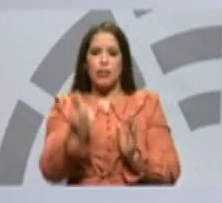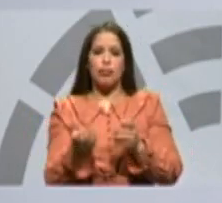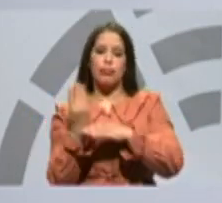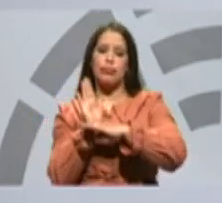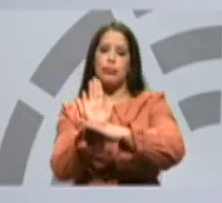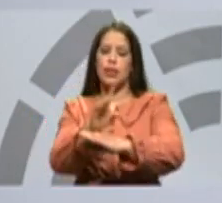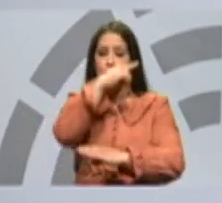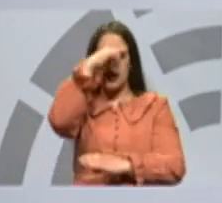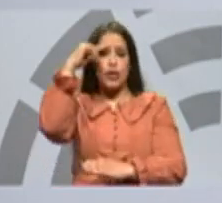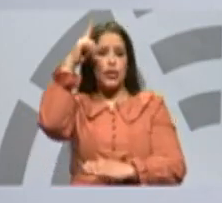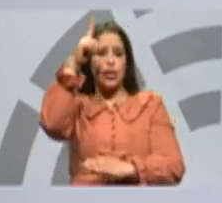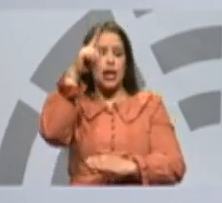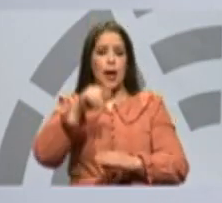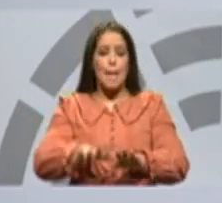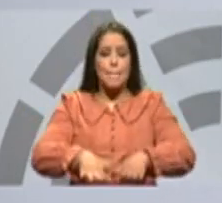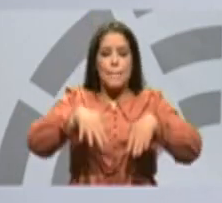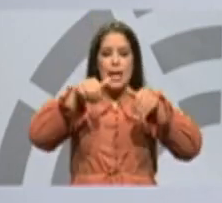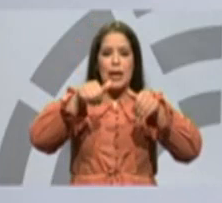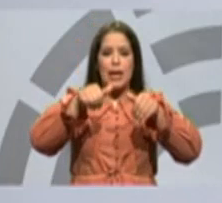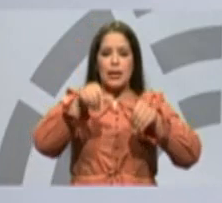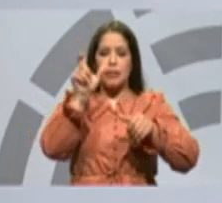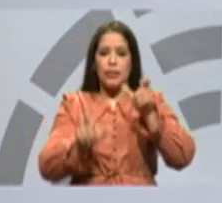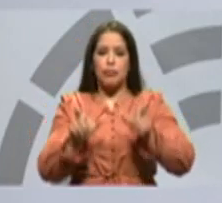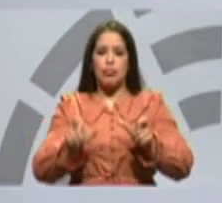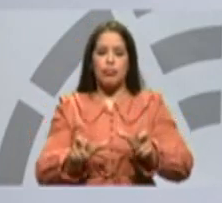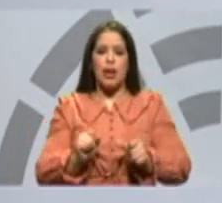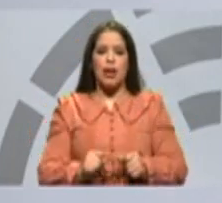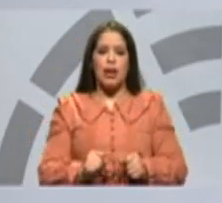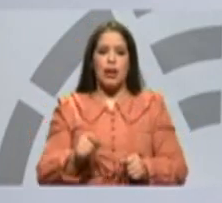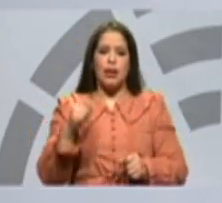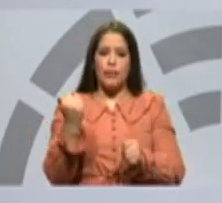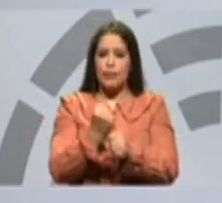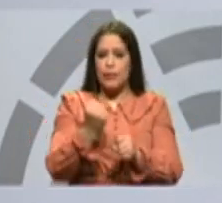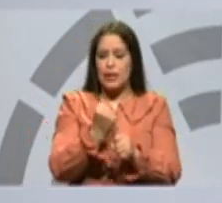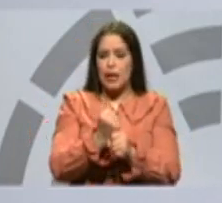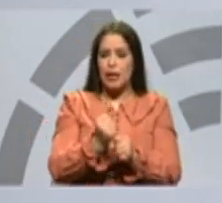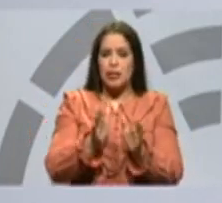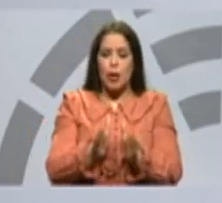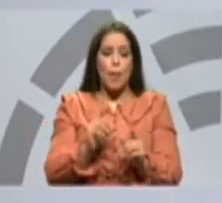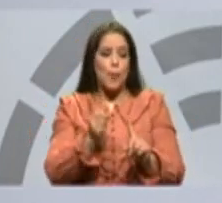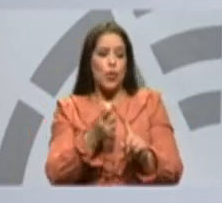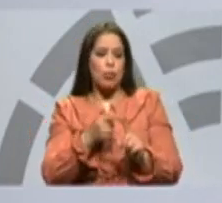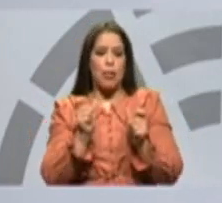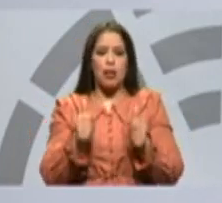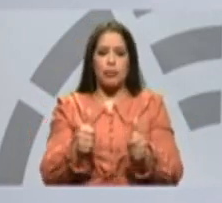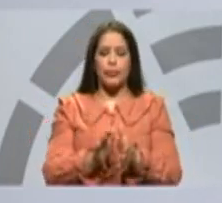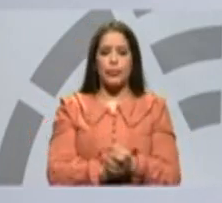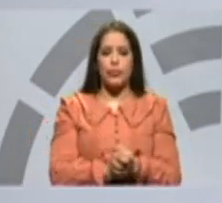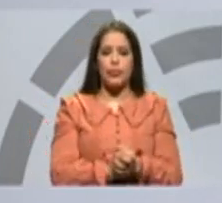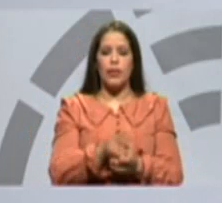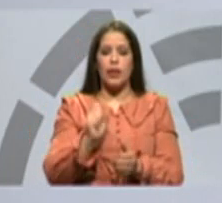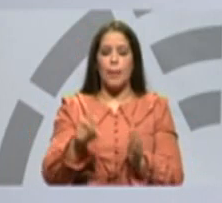بس يكون ان شاء الله امين همم في كفاءات ان شاء الله البرلمان بشيء يعاود يشرع القوانين